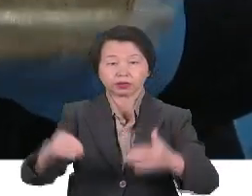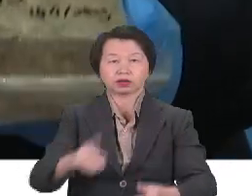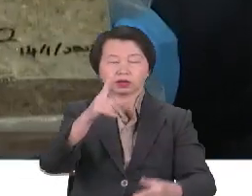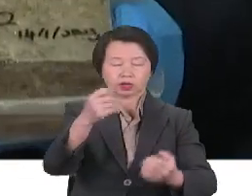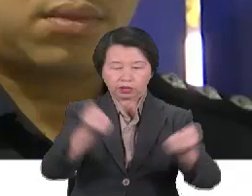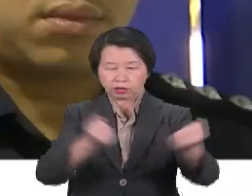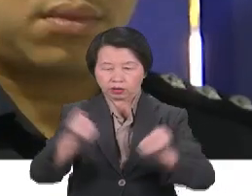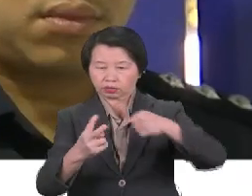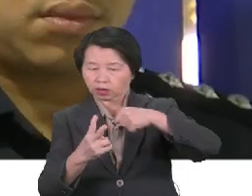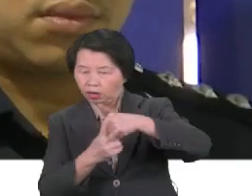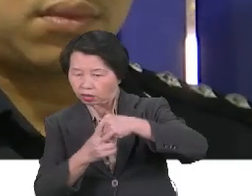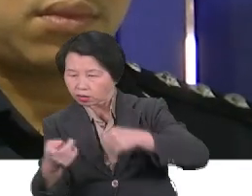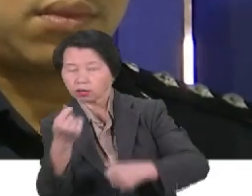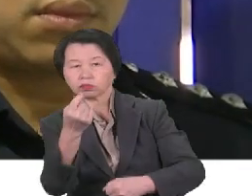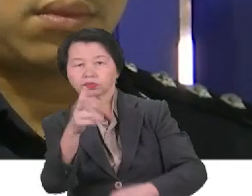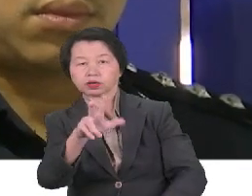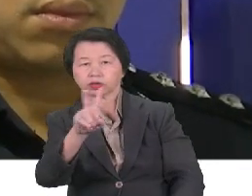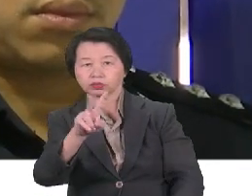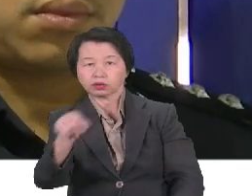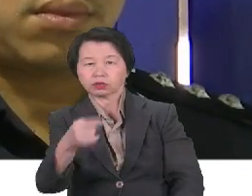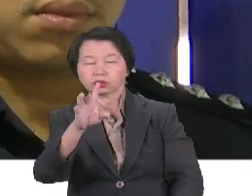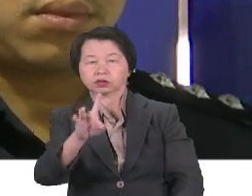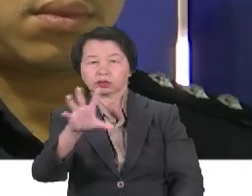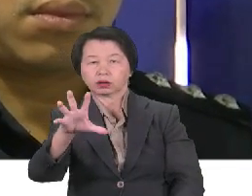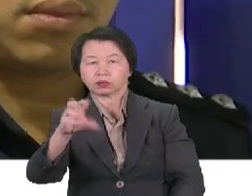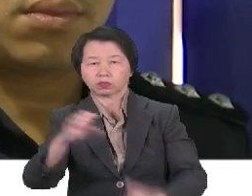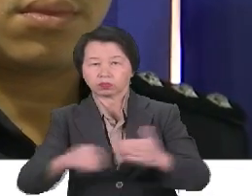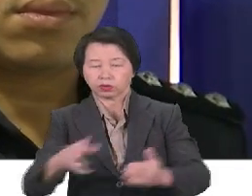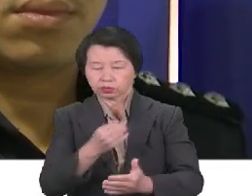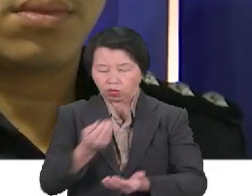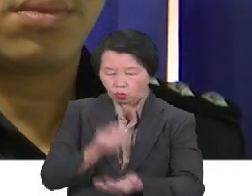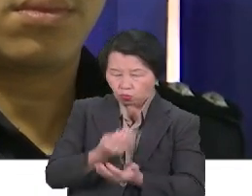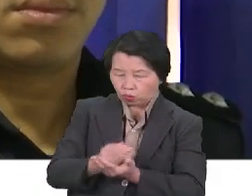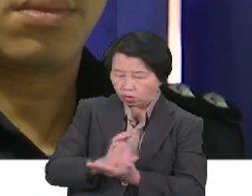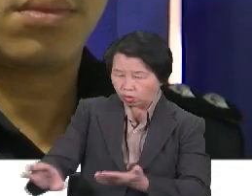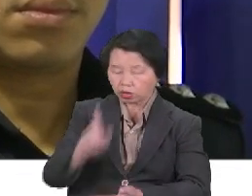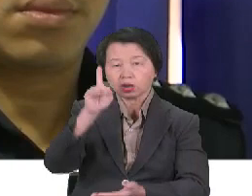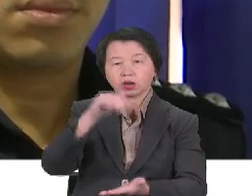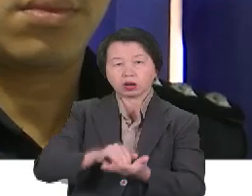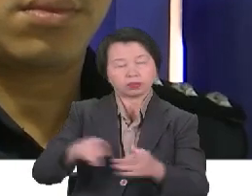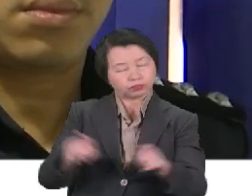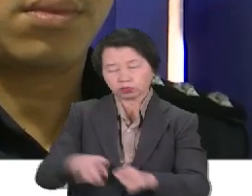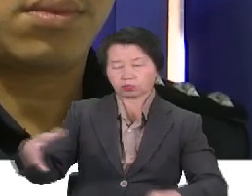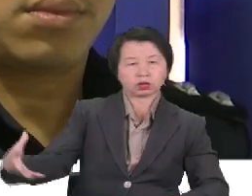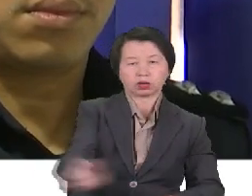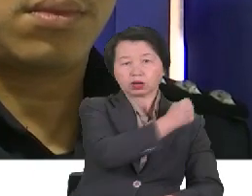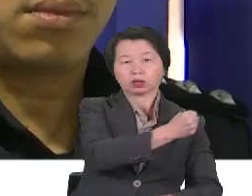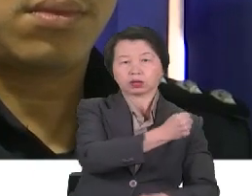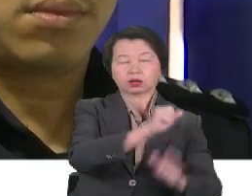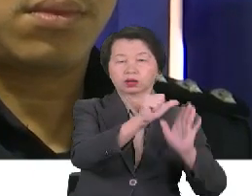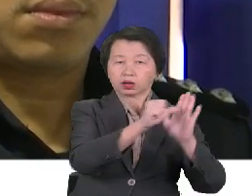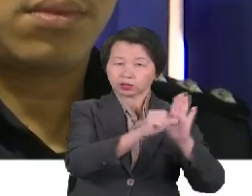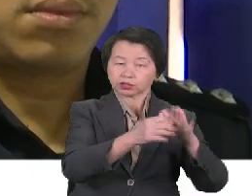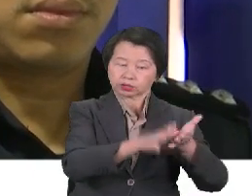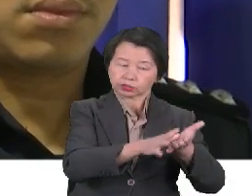sebuah kereta Proton iris bernilai r2,800 dan Wang tunai r000 turut disita di bawah akta